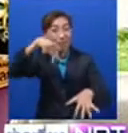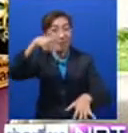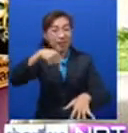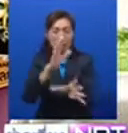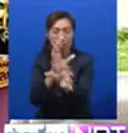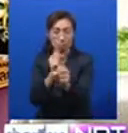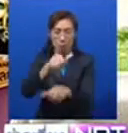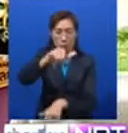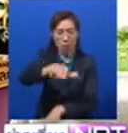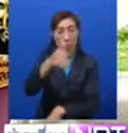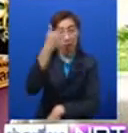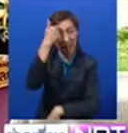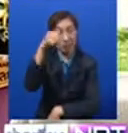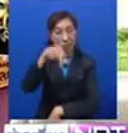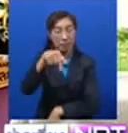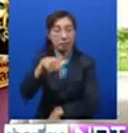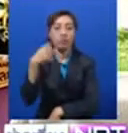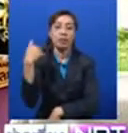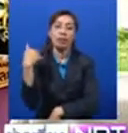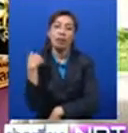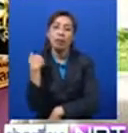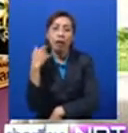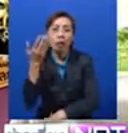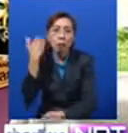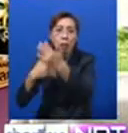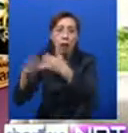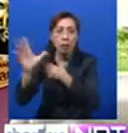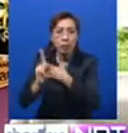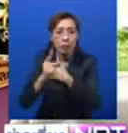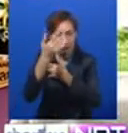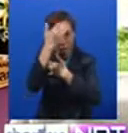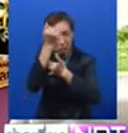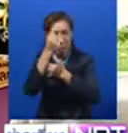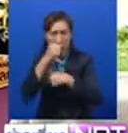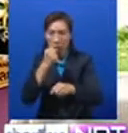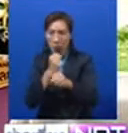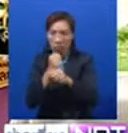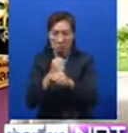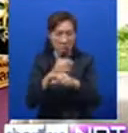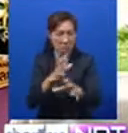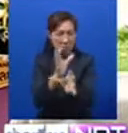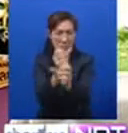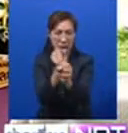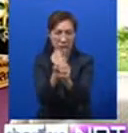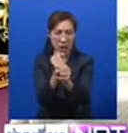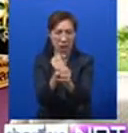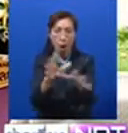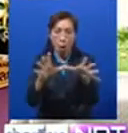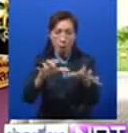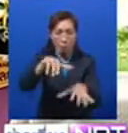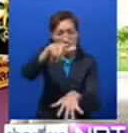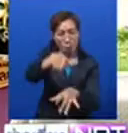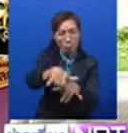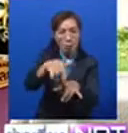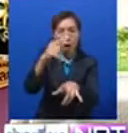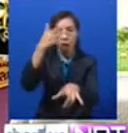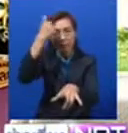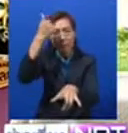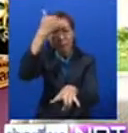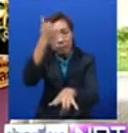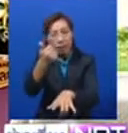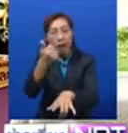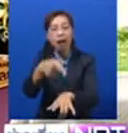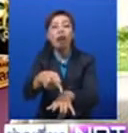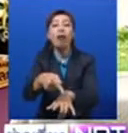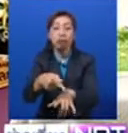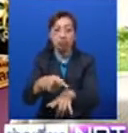าอนุสาวรีย์ปูดำเนี่ยนะคะเขาก็มีที่มาที่ไปด้วยว่าทำไมถึงจะต้องมีการทำเป็นอนุสาวรีย์หรือว่าประติมากรรมปูดำนี้ออกมานะคะส่วนหนึ่ง